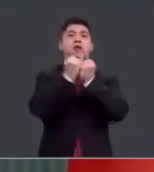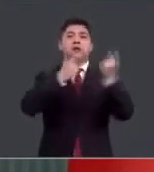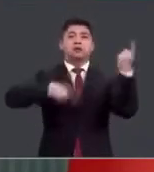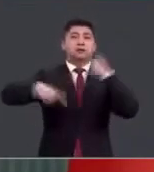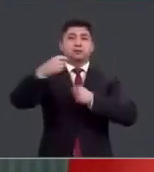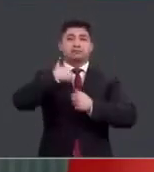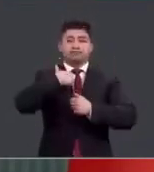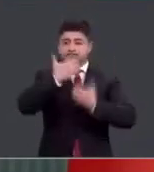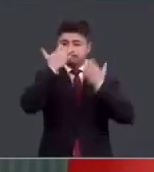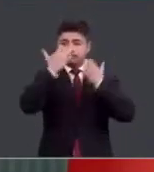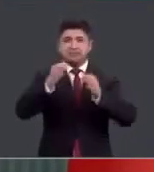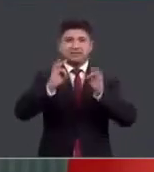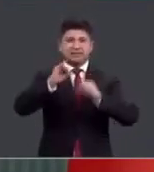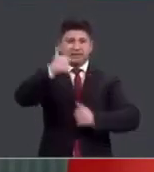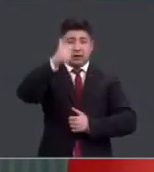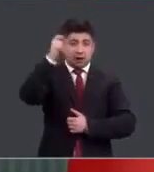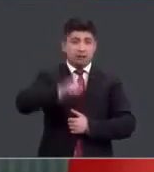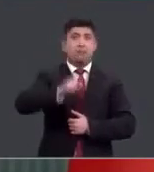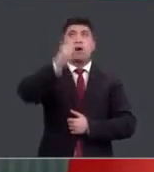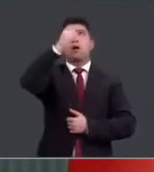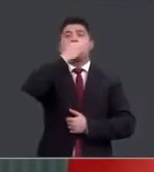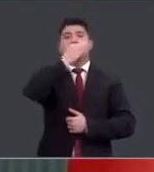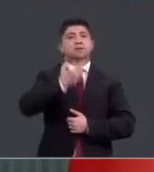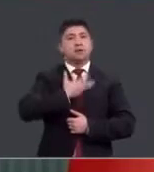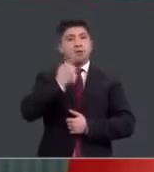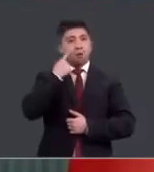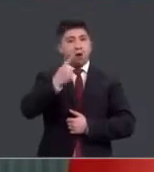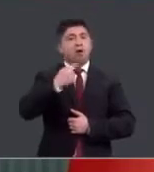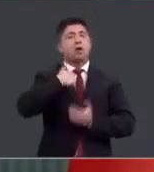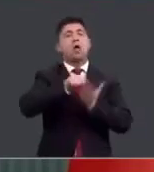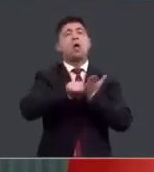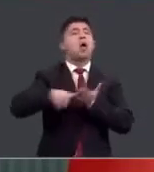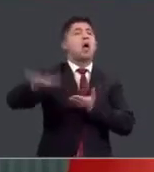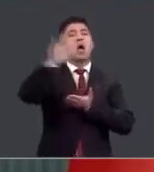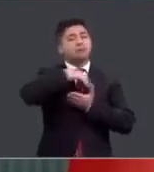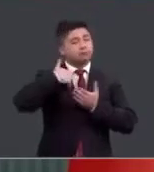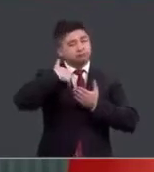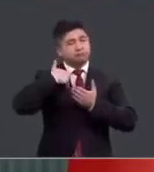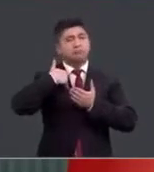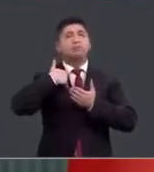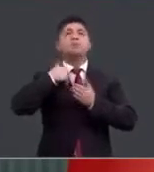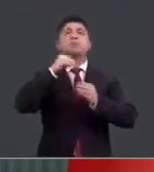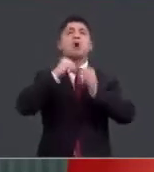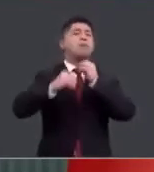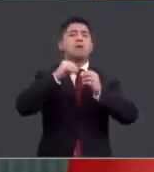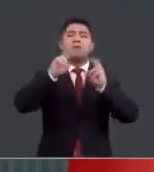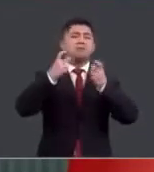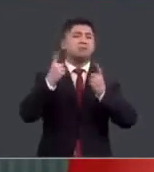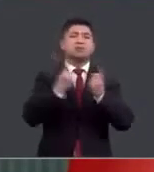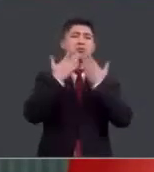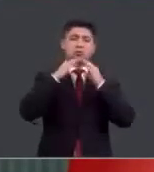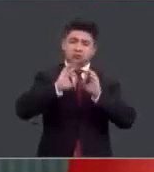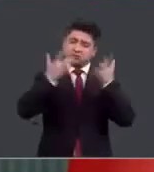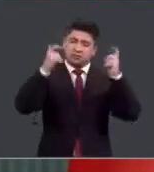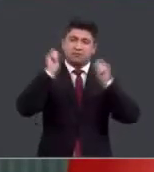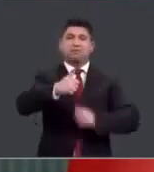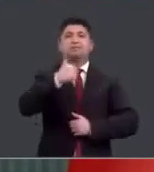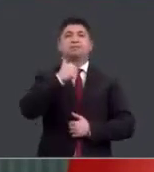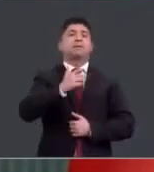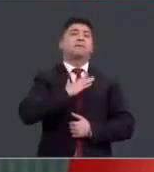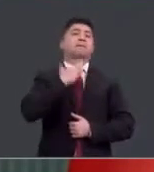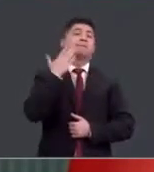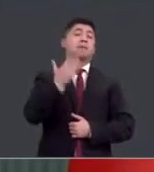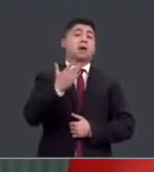sahip çıktıkça ya Allah'ın izniyle üstesinden gelemeyeceğiz hiçbir mesele yoktur